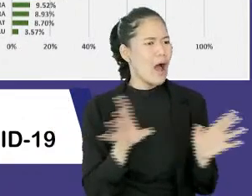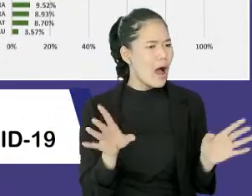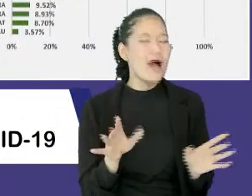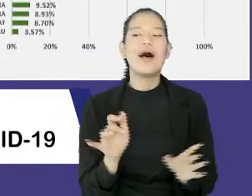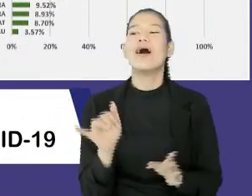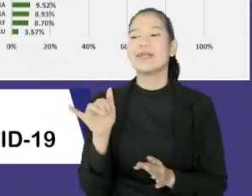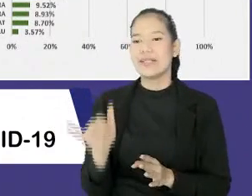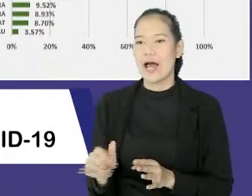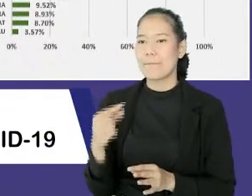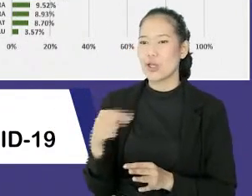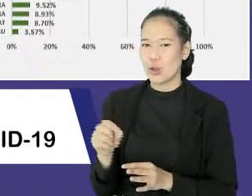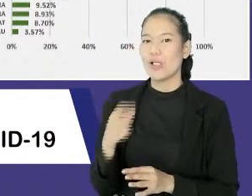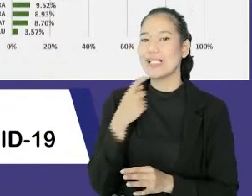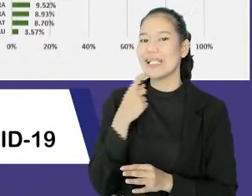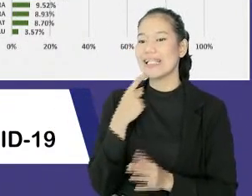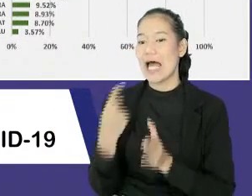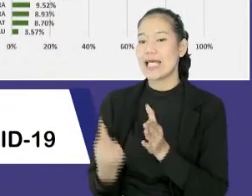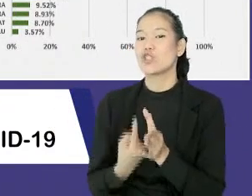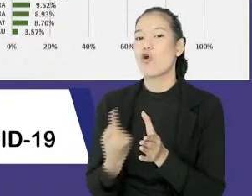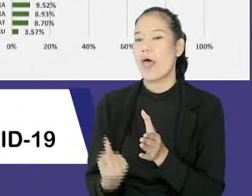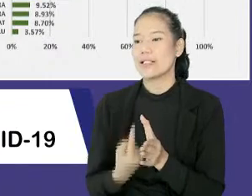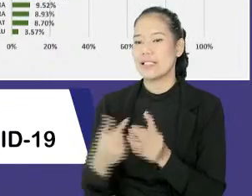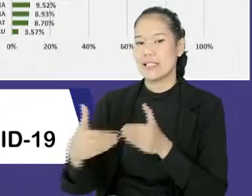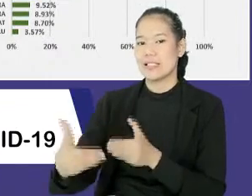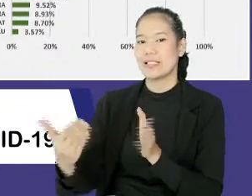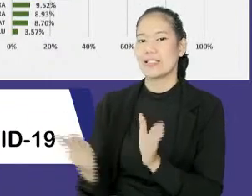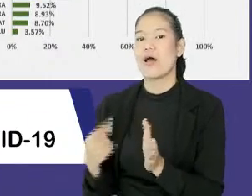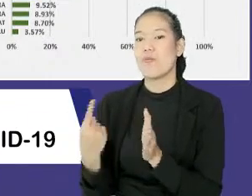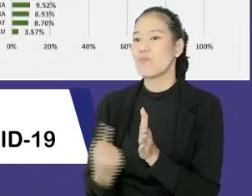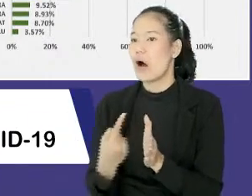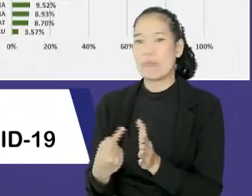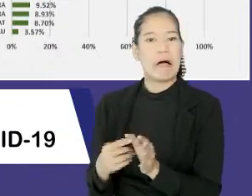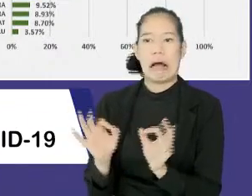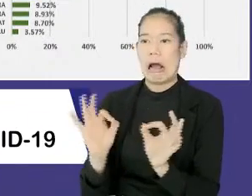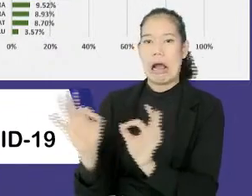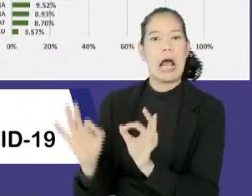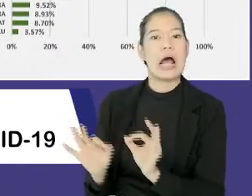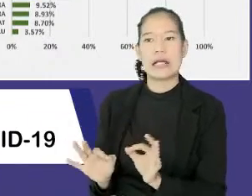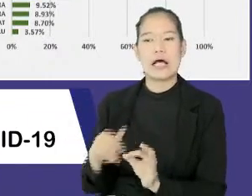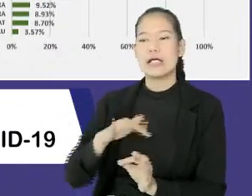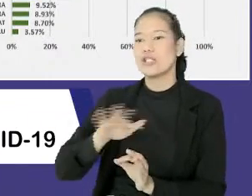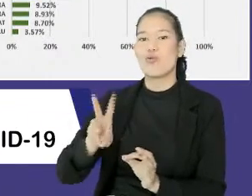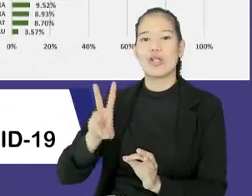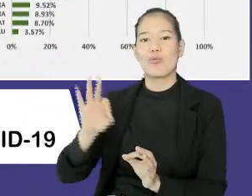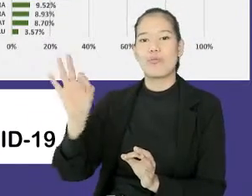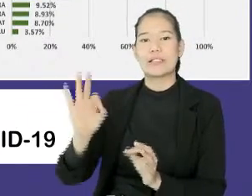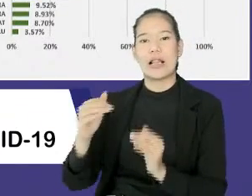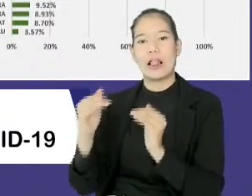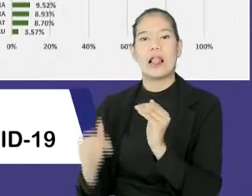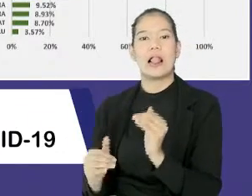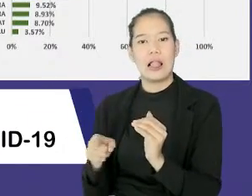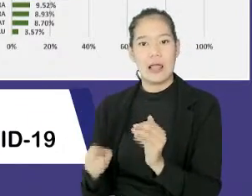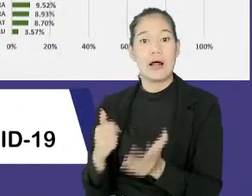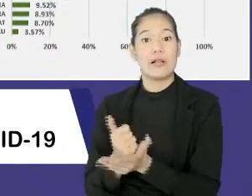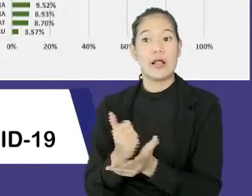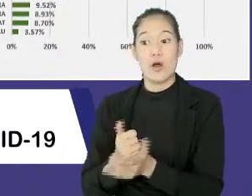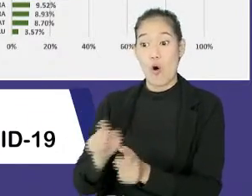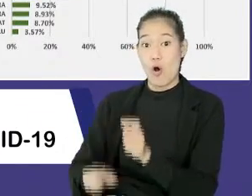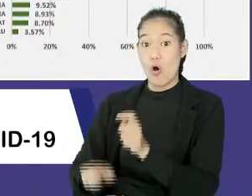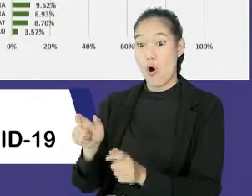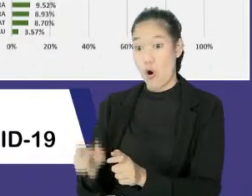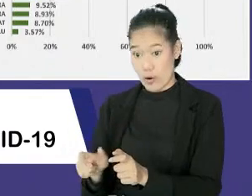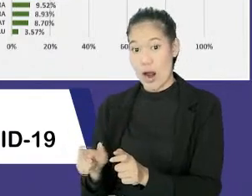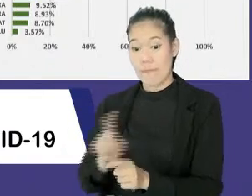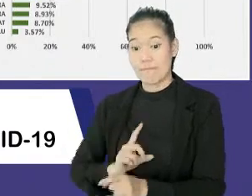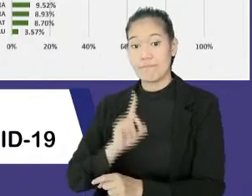kita lihat dari isolasi dari ruang isolasi bahkan ini udah nggak ada lagi semuanya di bawah 30% jadi ternyata orang-orang yang menggunakan